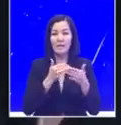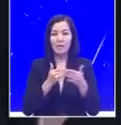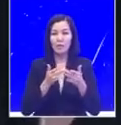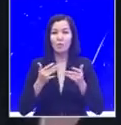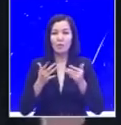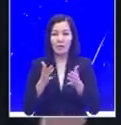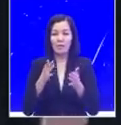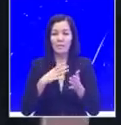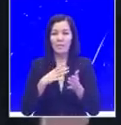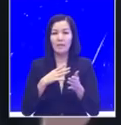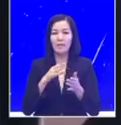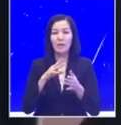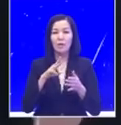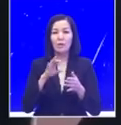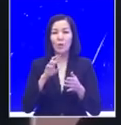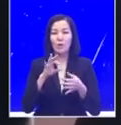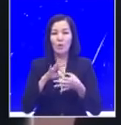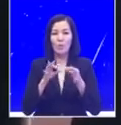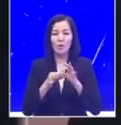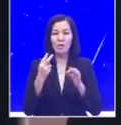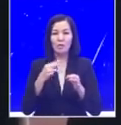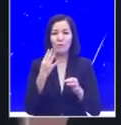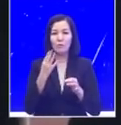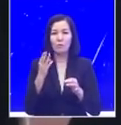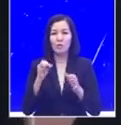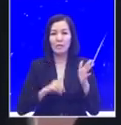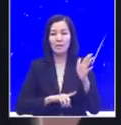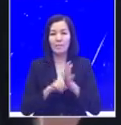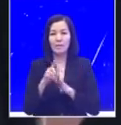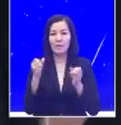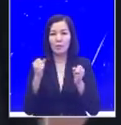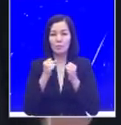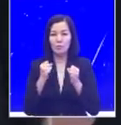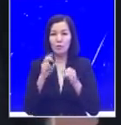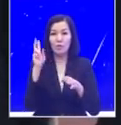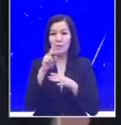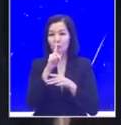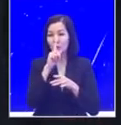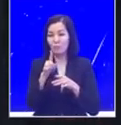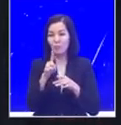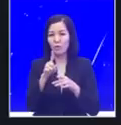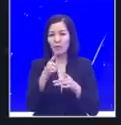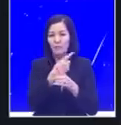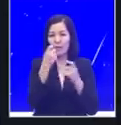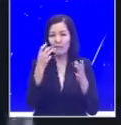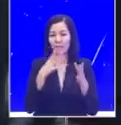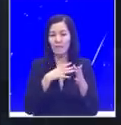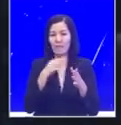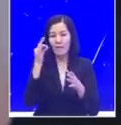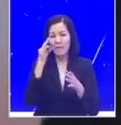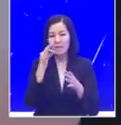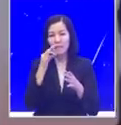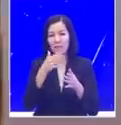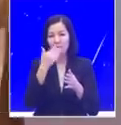талап еткен. Олар Токио ойындары 24 шілдеде басталса, спортшыларын жібермейтіндігін мәлімдеген еді. Еске салайық,